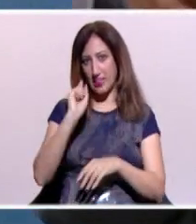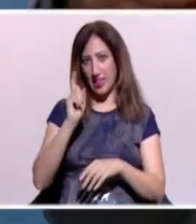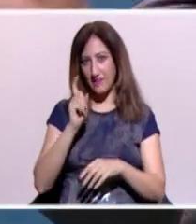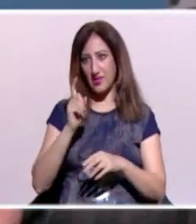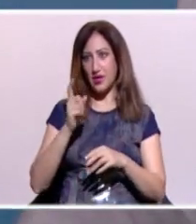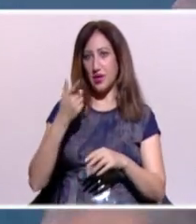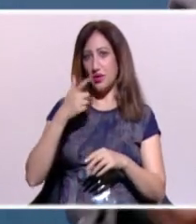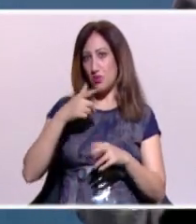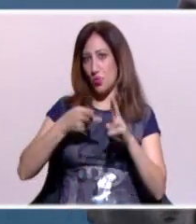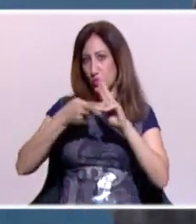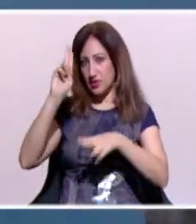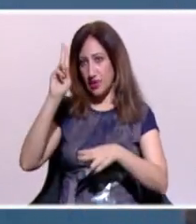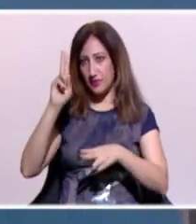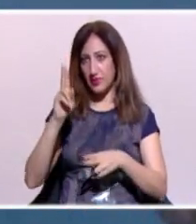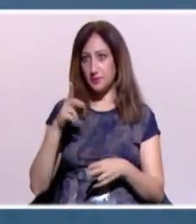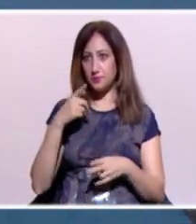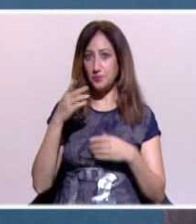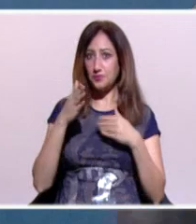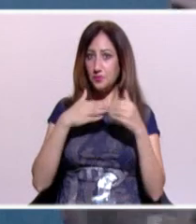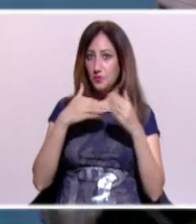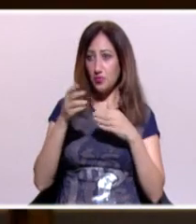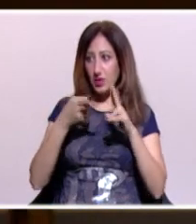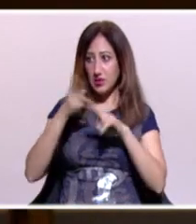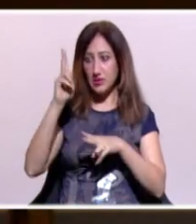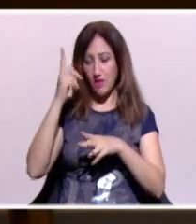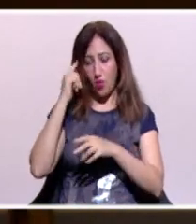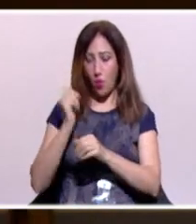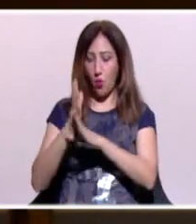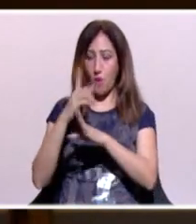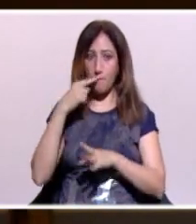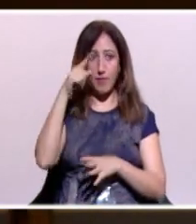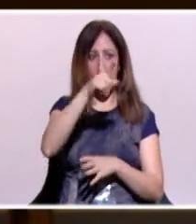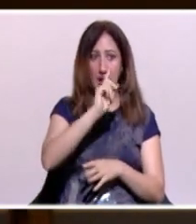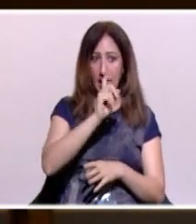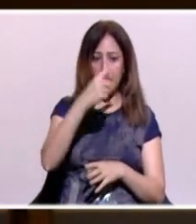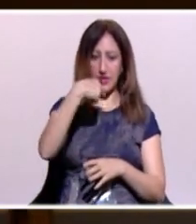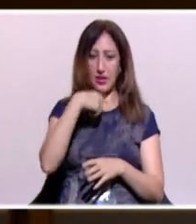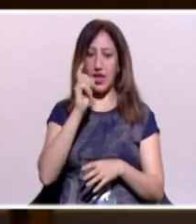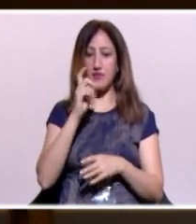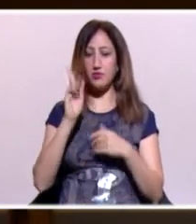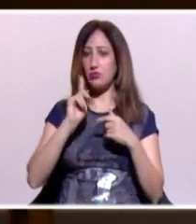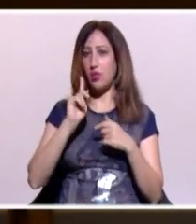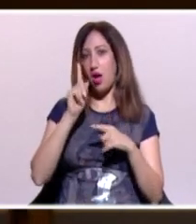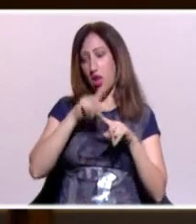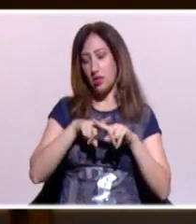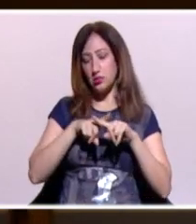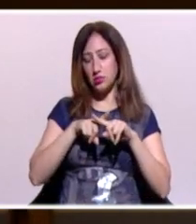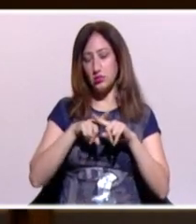بقى مش من حقك تكفر ولا تهاجر، من حقك تهاجر. هو كان المسلسل بيفكرني باختراق، أنا كنت عامل أرشفة